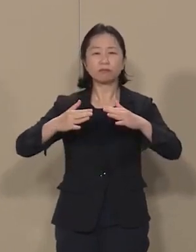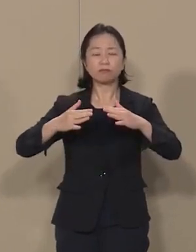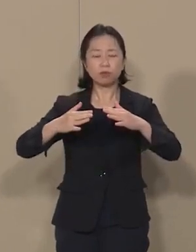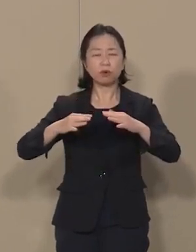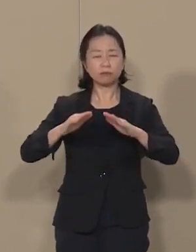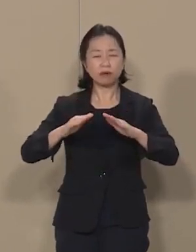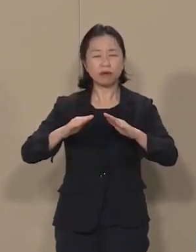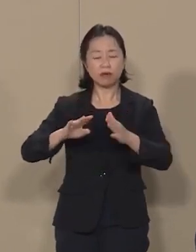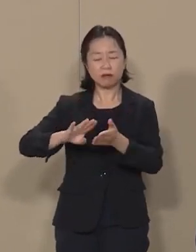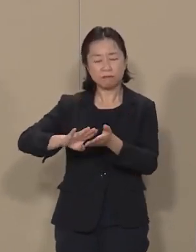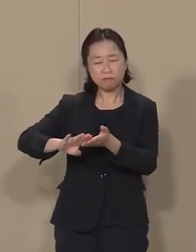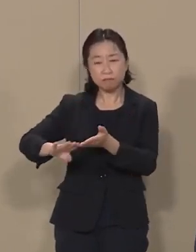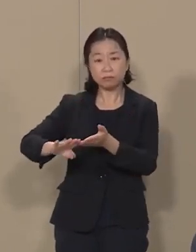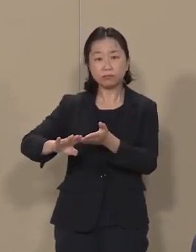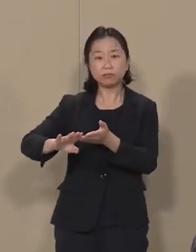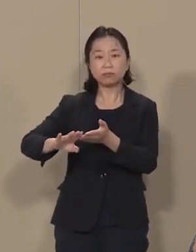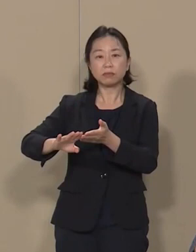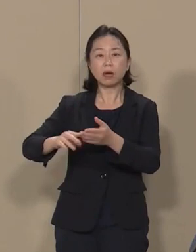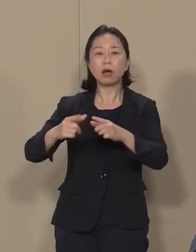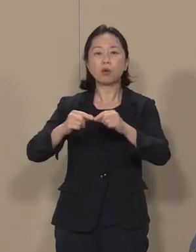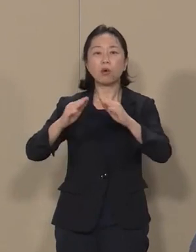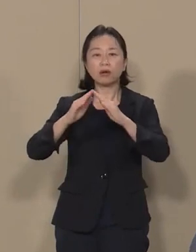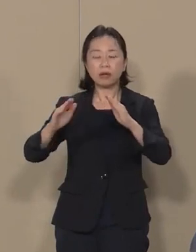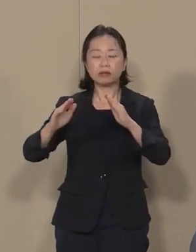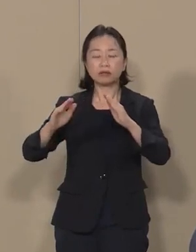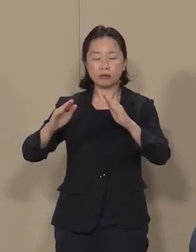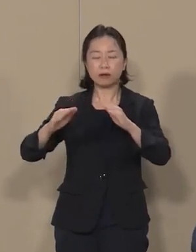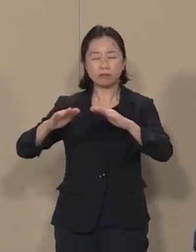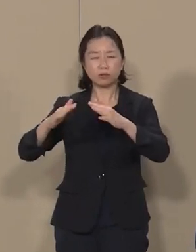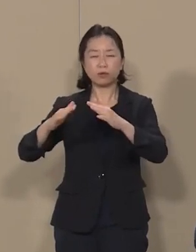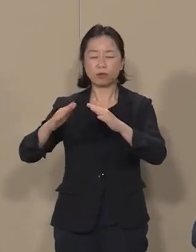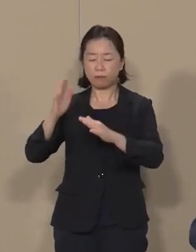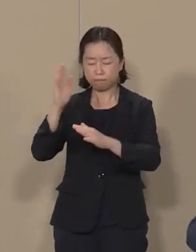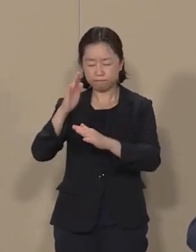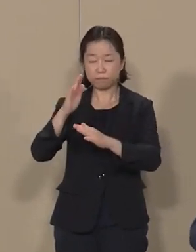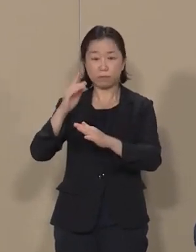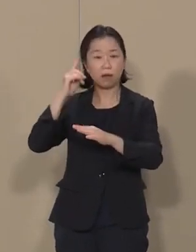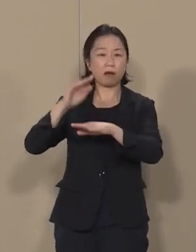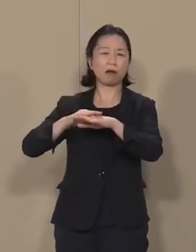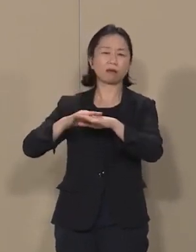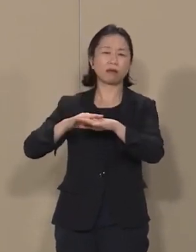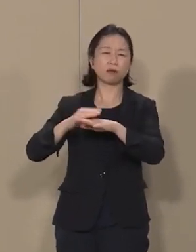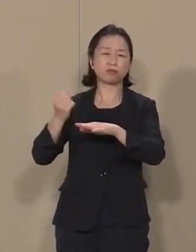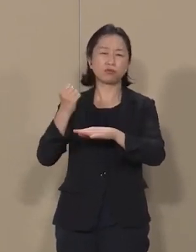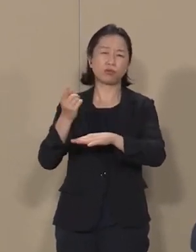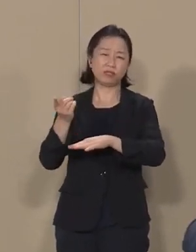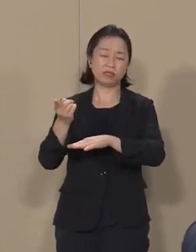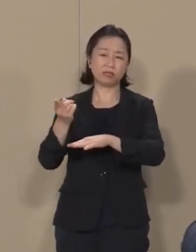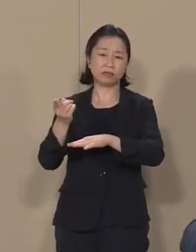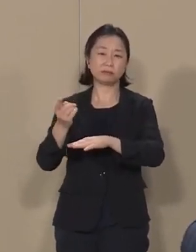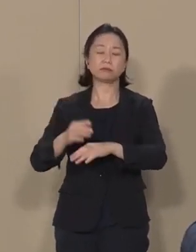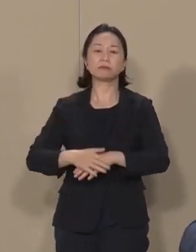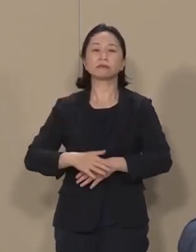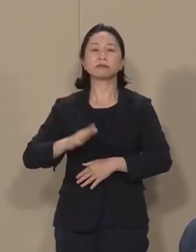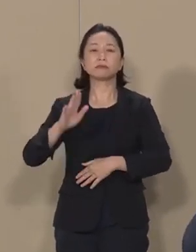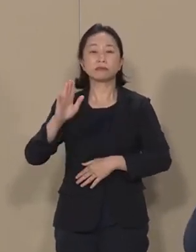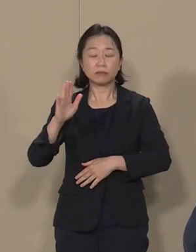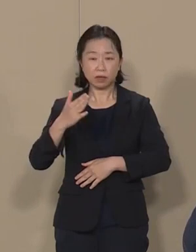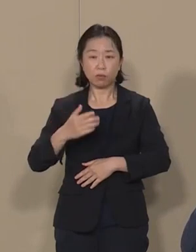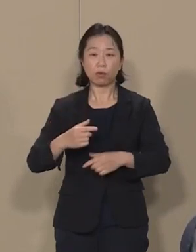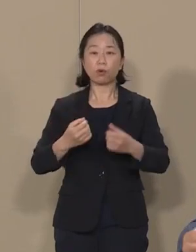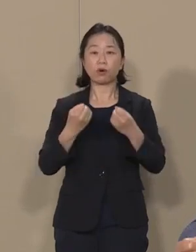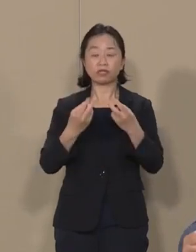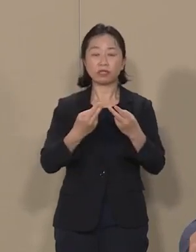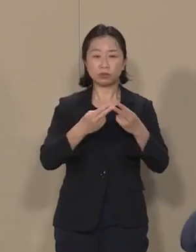であると少なくとも国会の場ではそうですやはりう我々神徳に守りそして